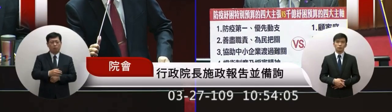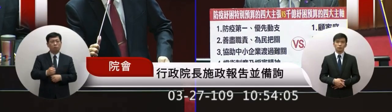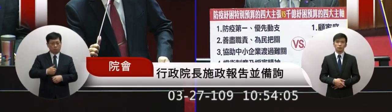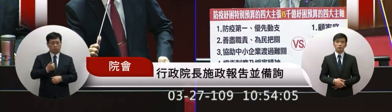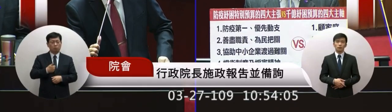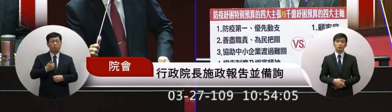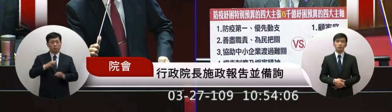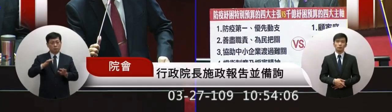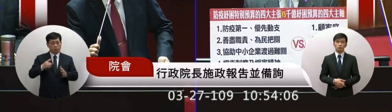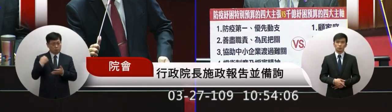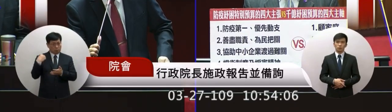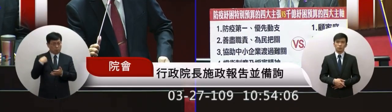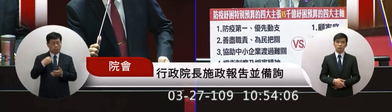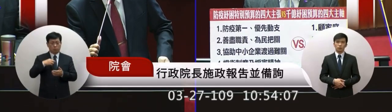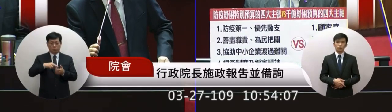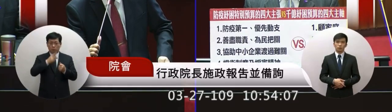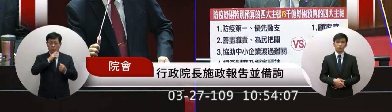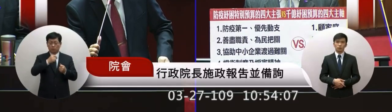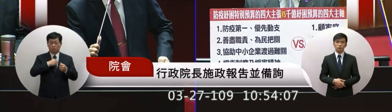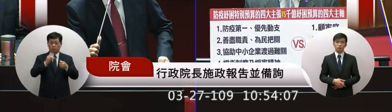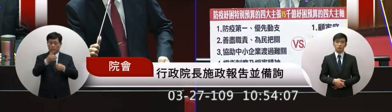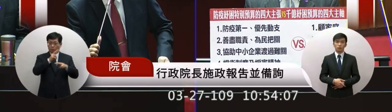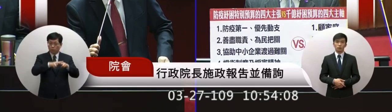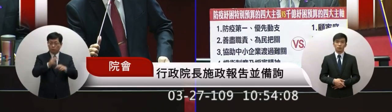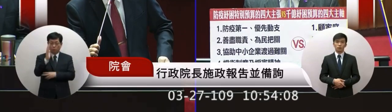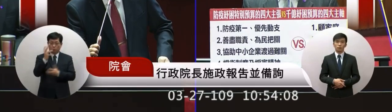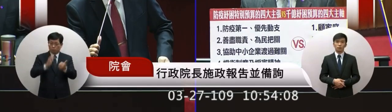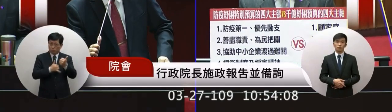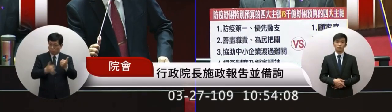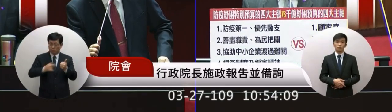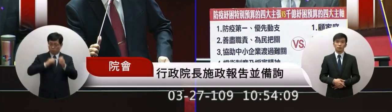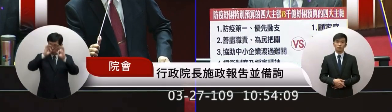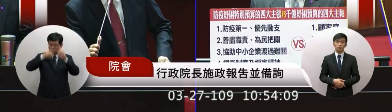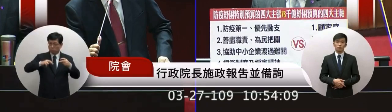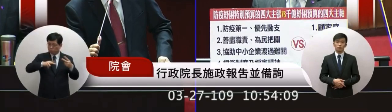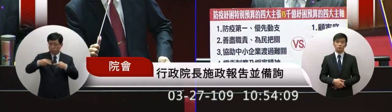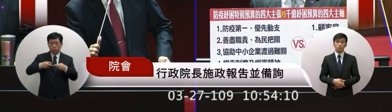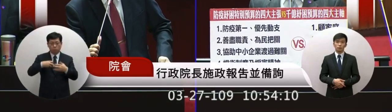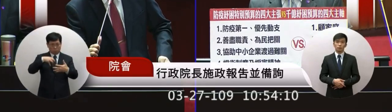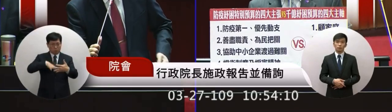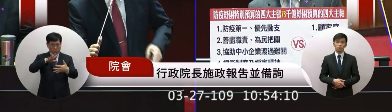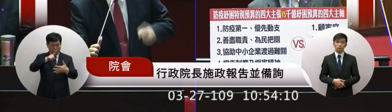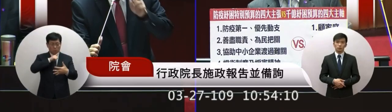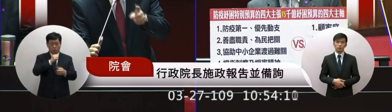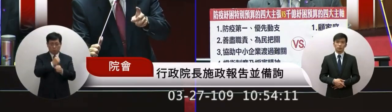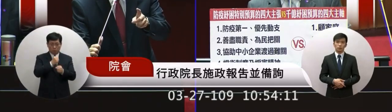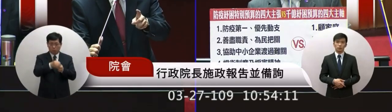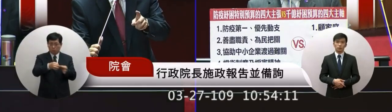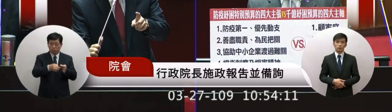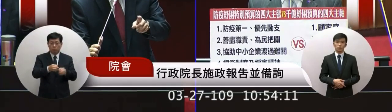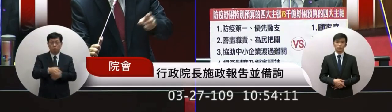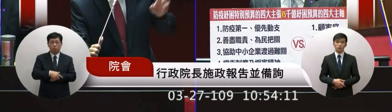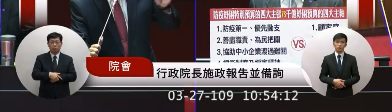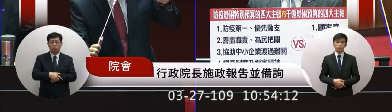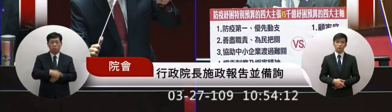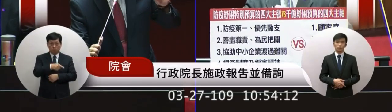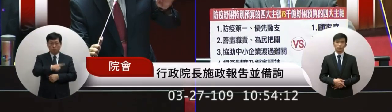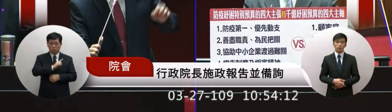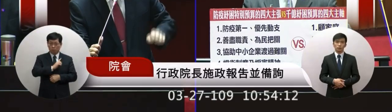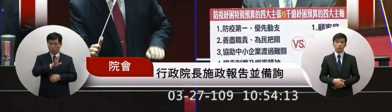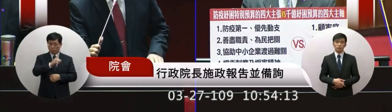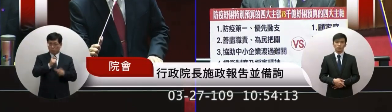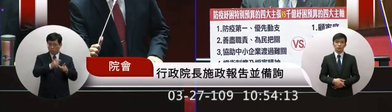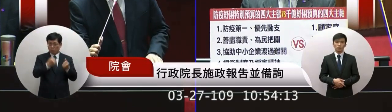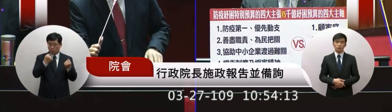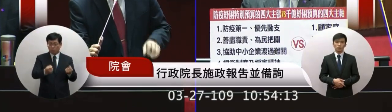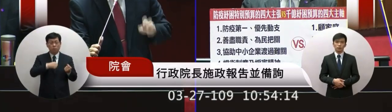告，阮昨甲公证会咧检讨，咱有一个行业吼，旅宿业哦，啊，伫咱